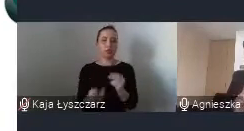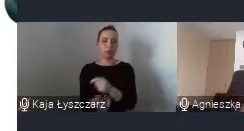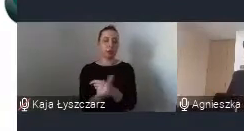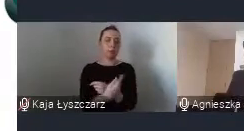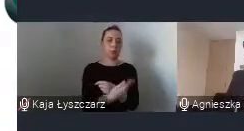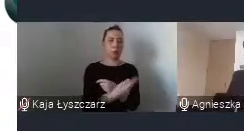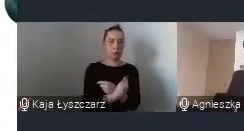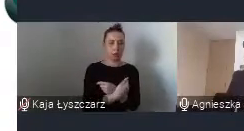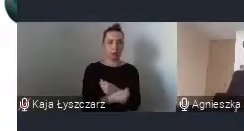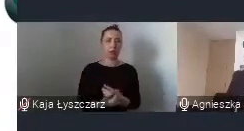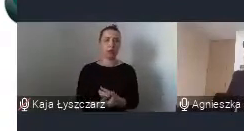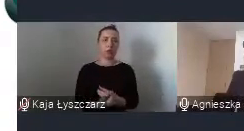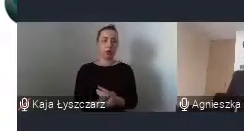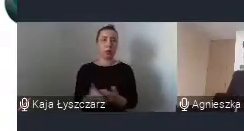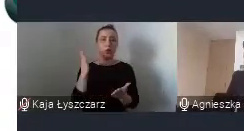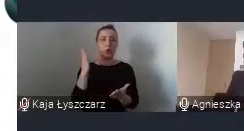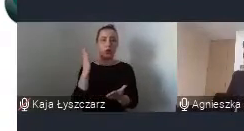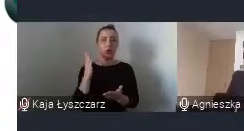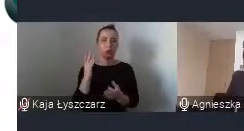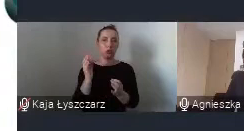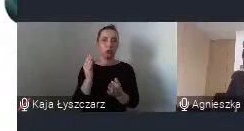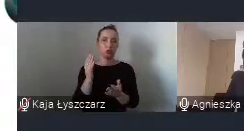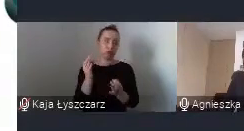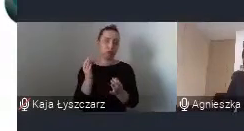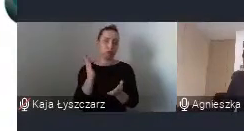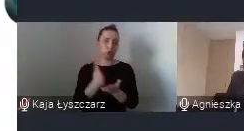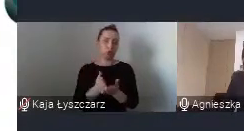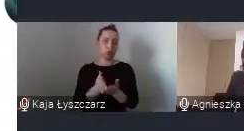pierwszego instrumentu, o którym dzisiaj Państwu opowiadam,